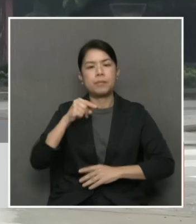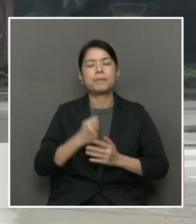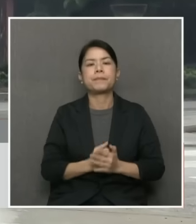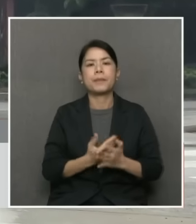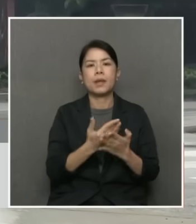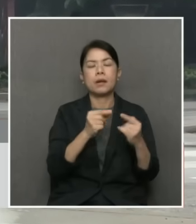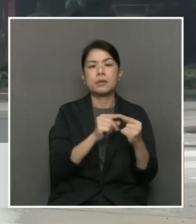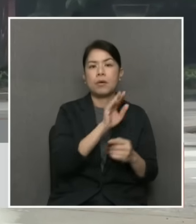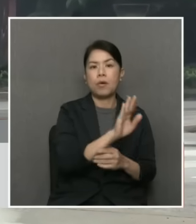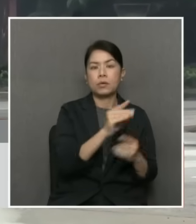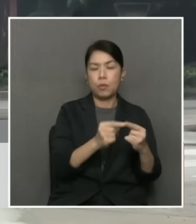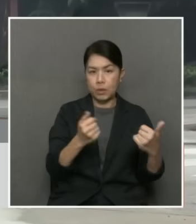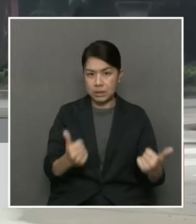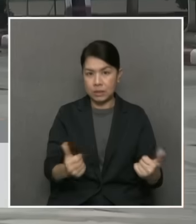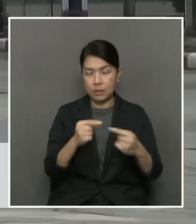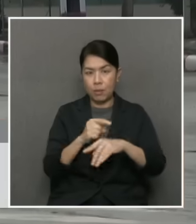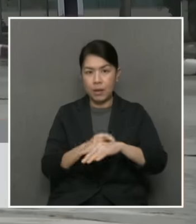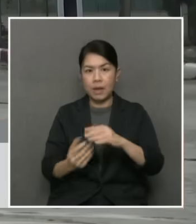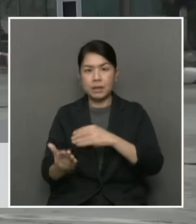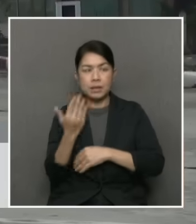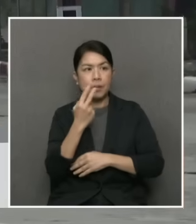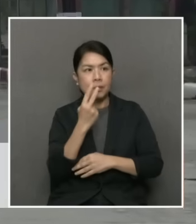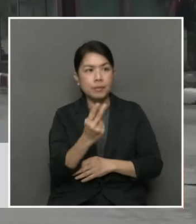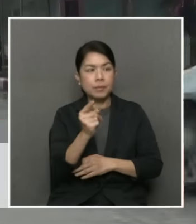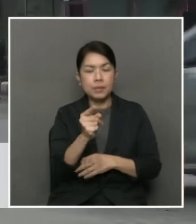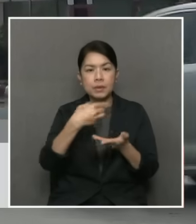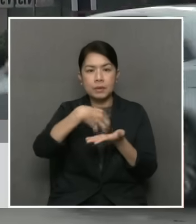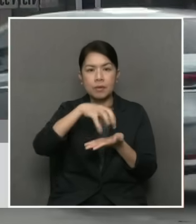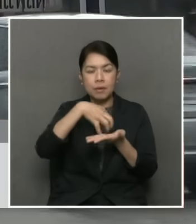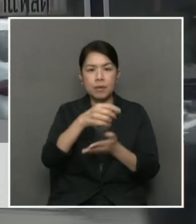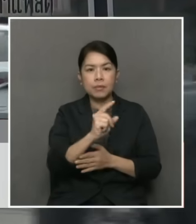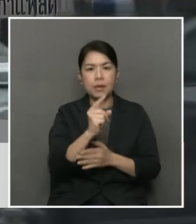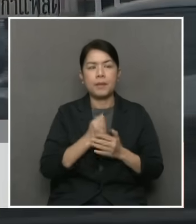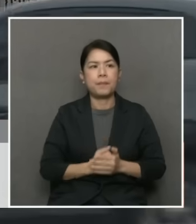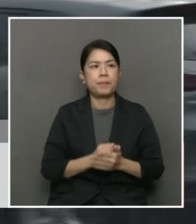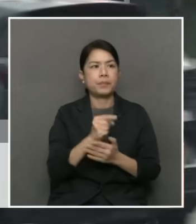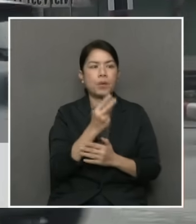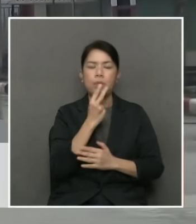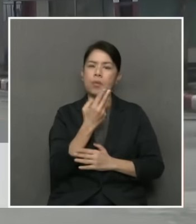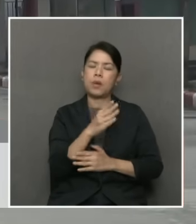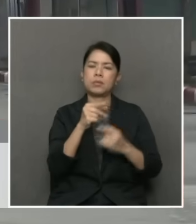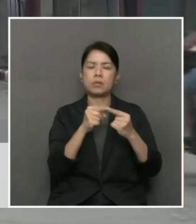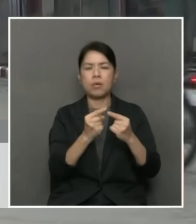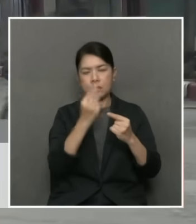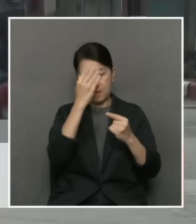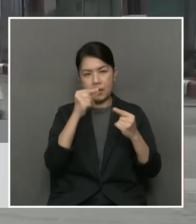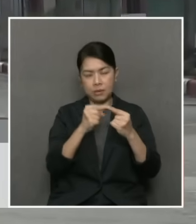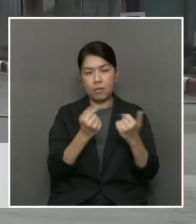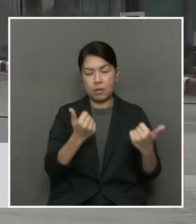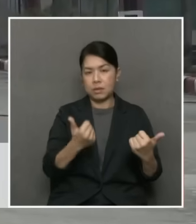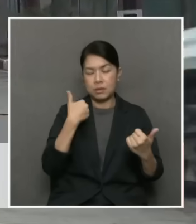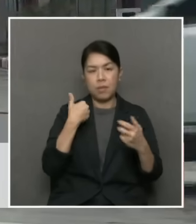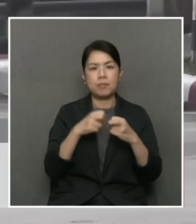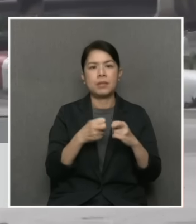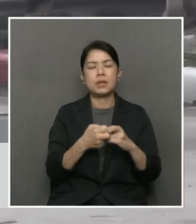สุดสำหรับเช้าวันนี้ค่ะนี่เป็นภาพที่รายงานโดยตรงมานะคะสถานการณ์ถือว่ากลับเข้าสู่ภาวะปกติในทุก